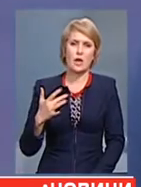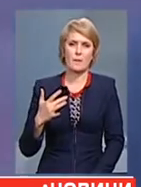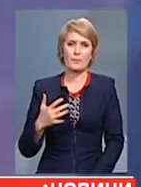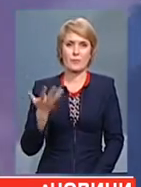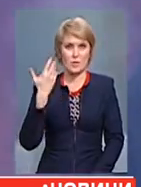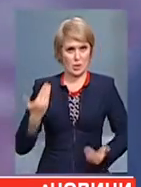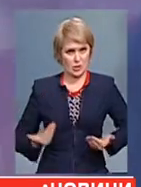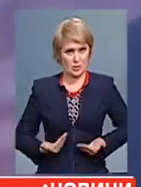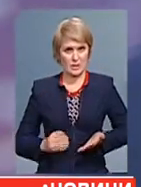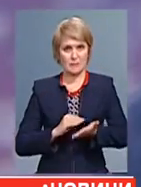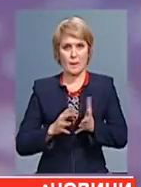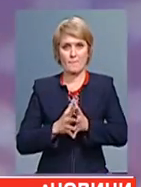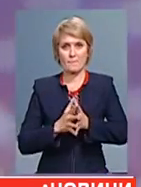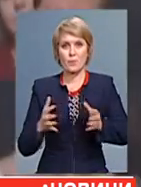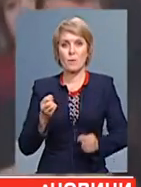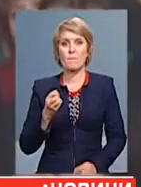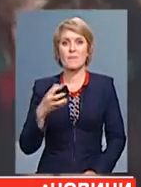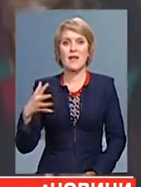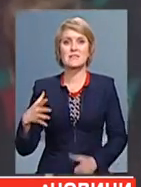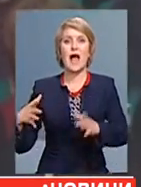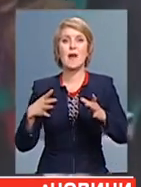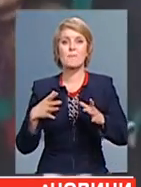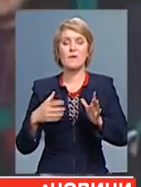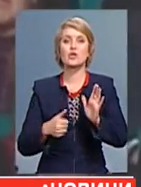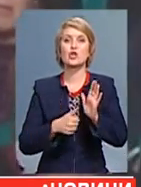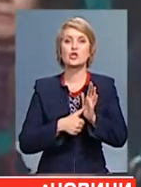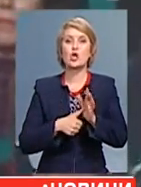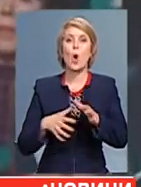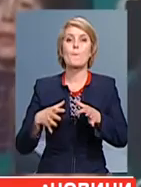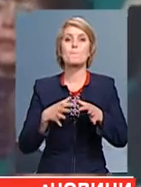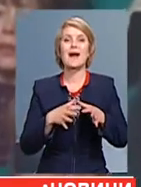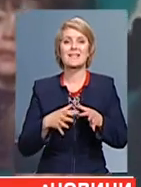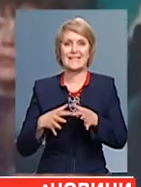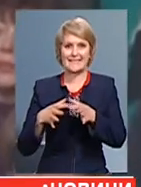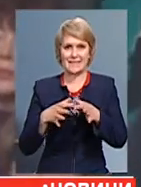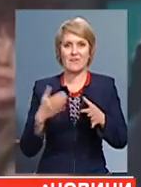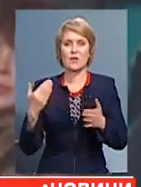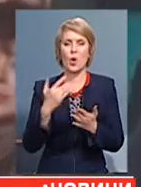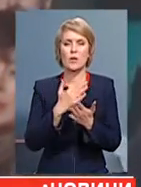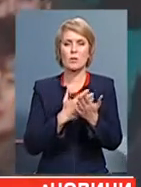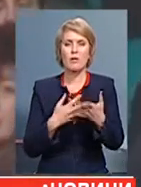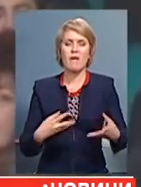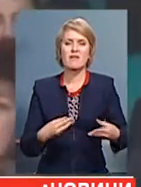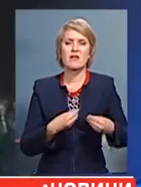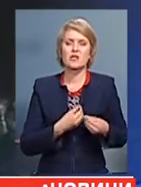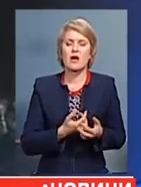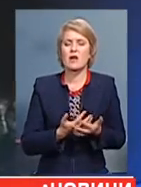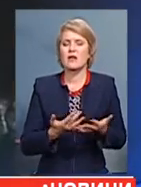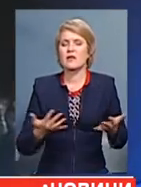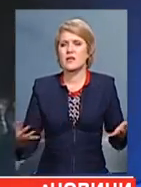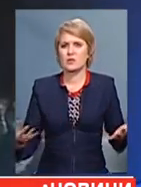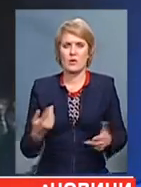життя записав понад 15 альбомів та 6 компакт-дисків. Його репертуар вражає кількістю творів –